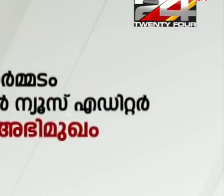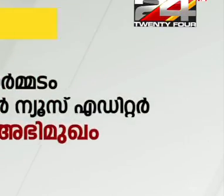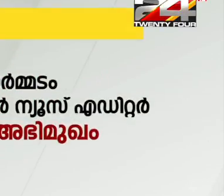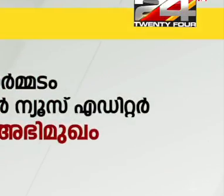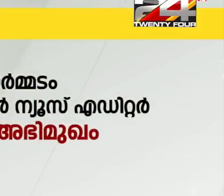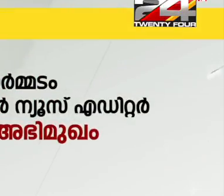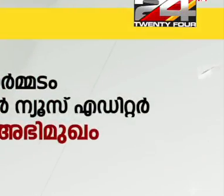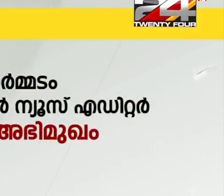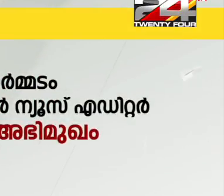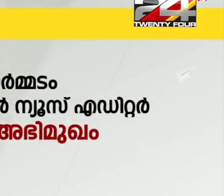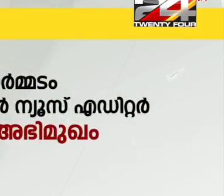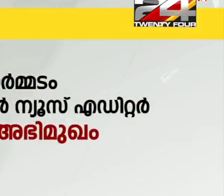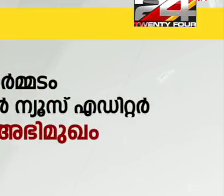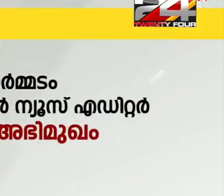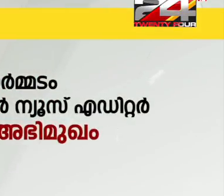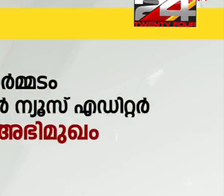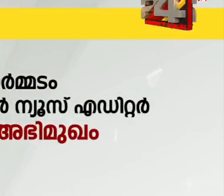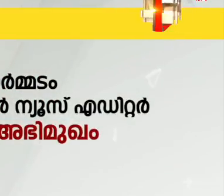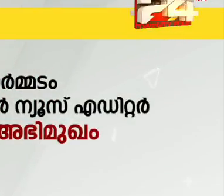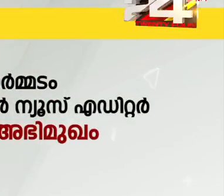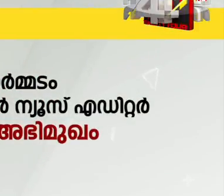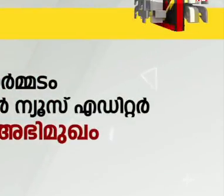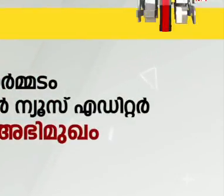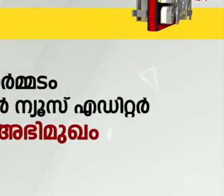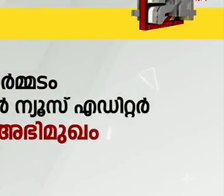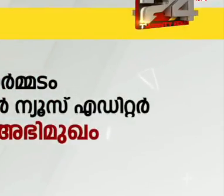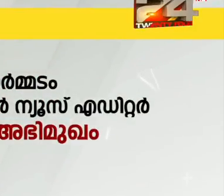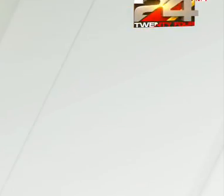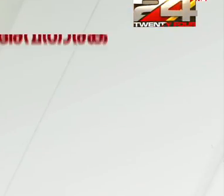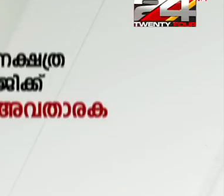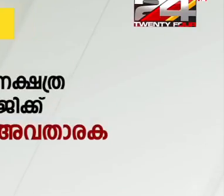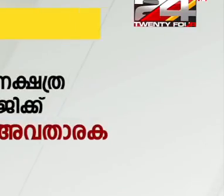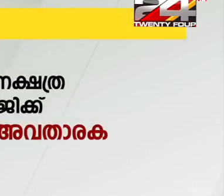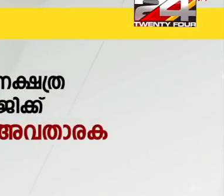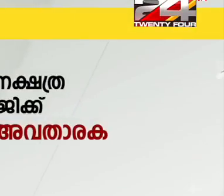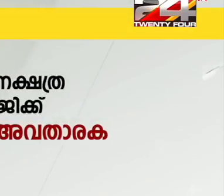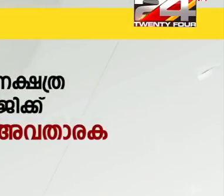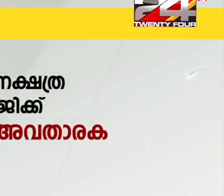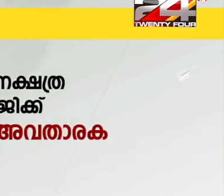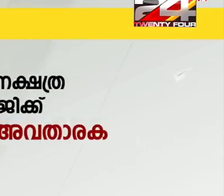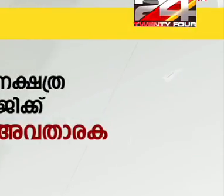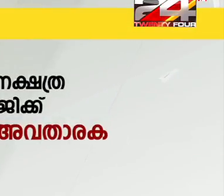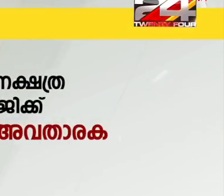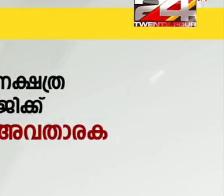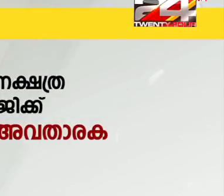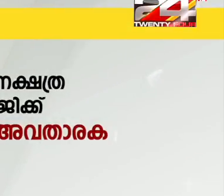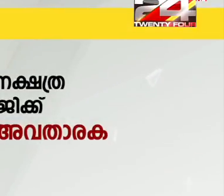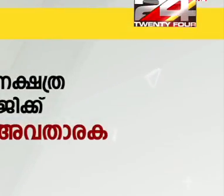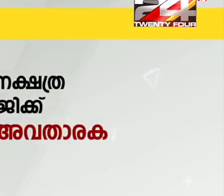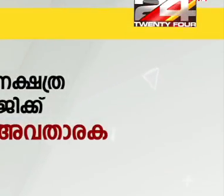എഡിറ്റർ ദീപക് ധർമ്മടത്തിനാണ്. ഫ്ലവേഴ്സ് ടിവിക്ക് 2 അവാർഡുകൾ ലഭിച്ചു. മികച്ച അവതാരകയ്ക്കുള്ള അവാർഡ് സ്റ്റാർ മാജിക്കിലെ ലക്ഷ്മി